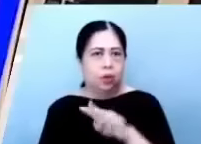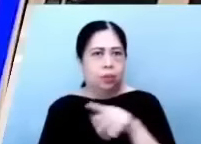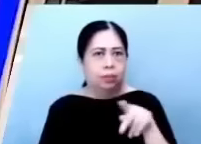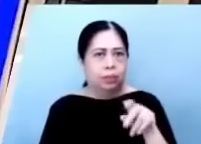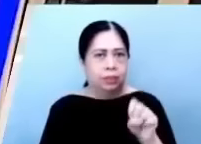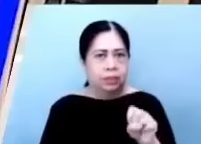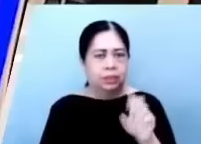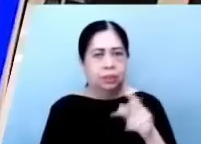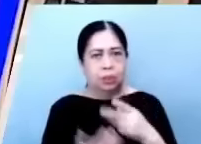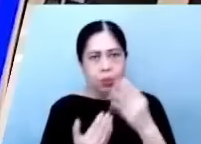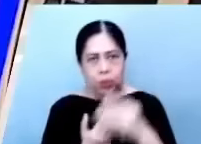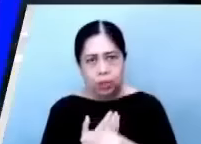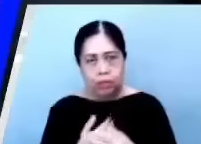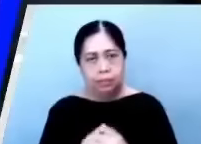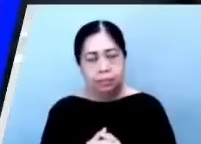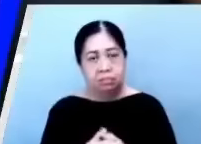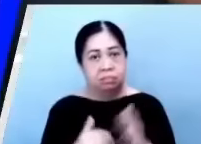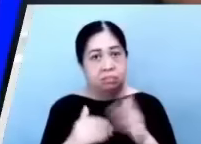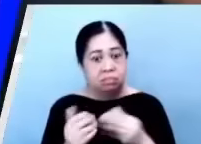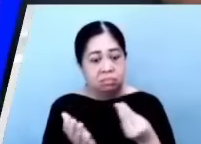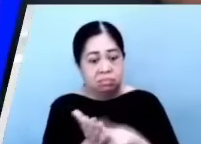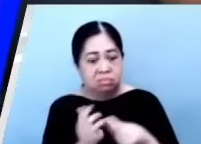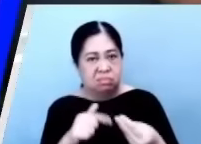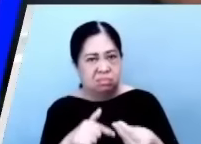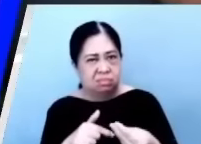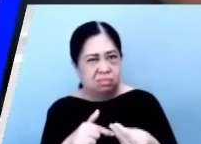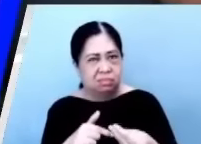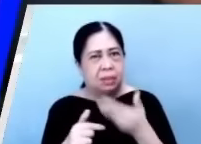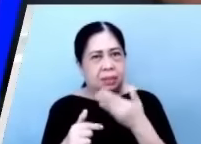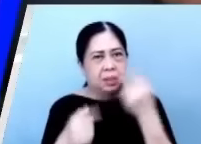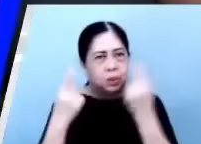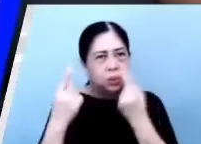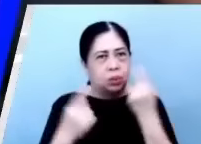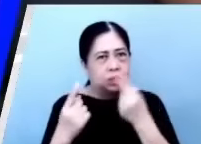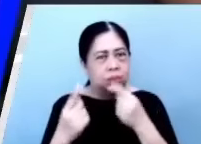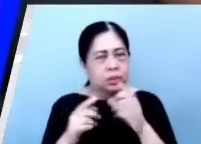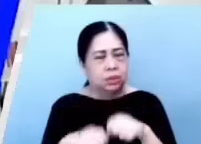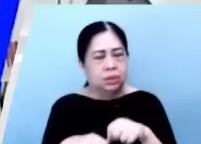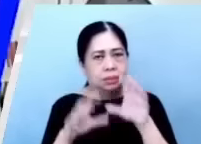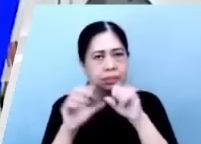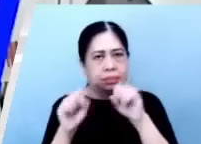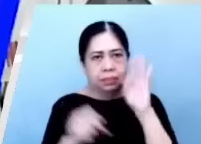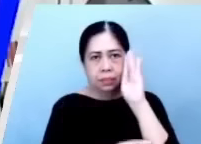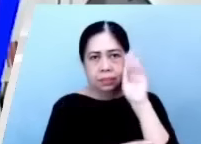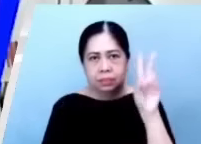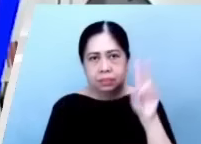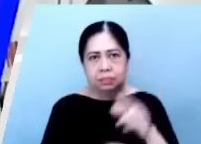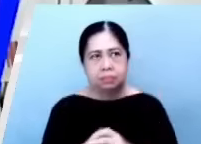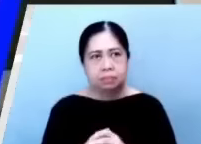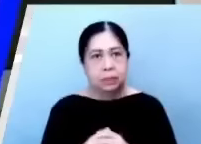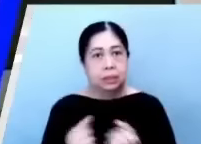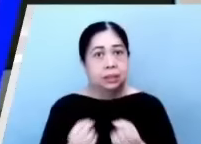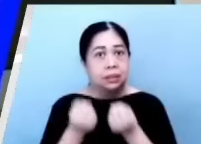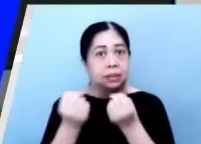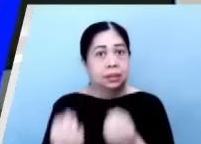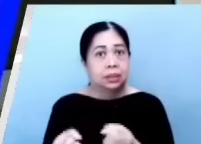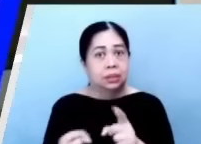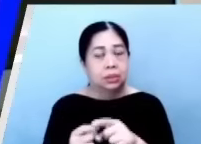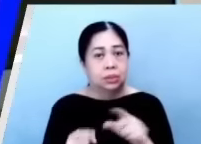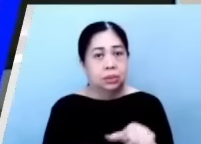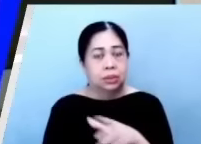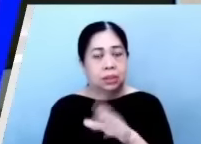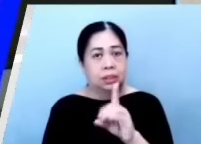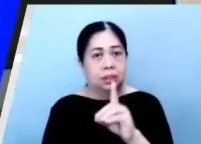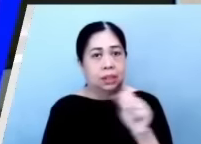4Ps. Imbis na pera, kinukonsidera raw ni Pangulong Bongbong Marcos. Suhestyon ito ng Agriculture Department